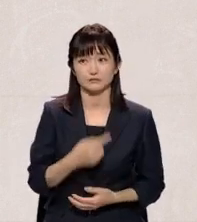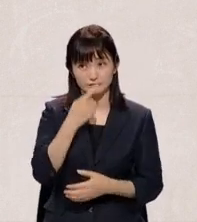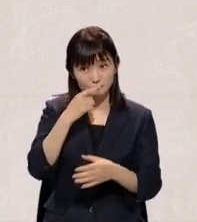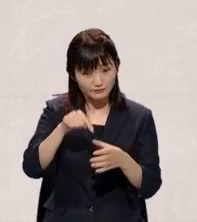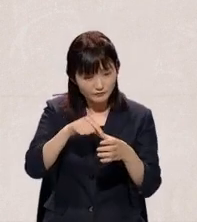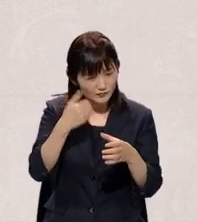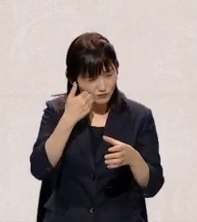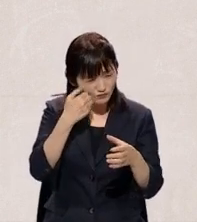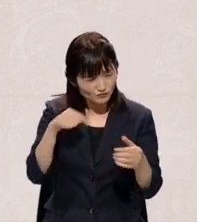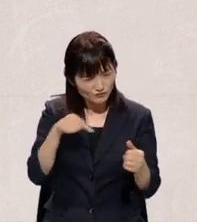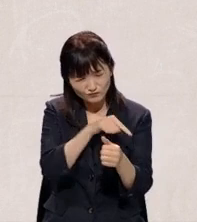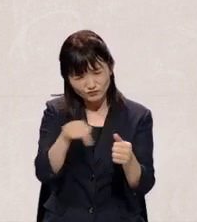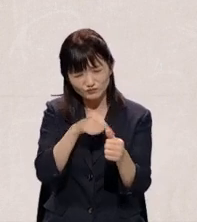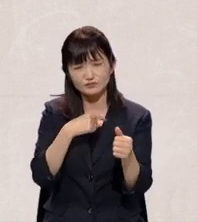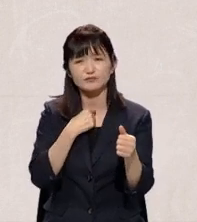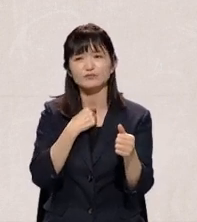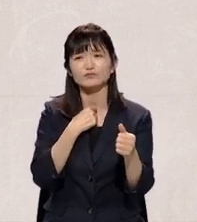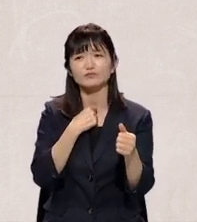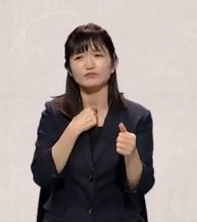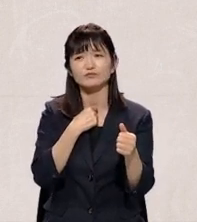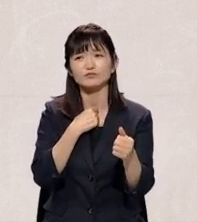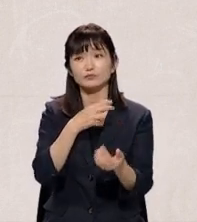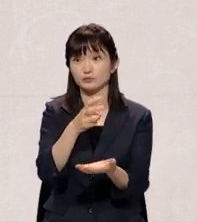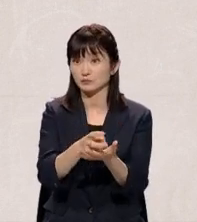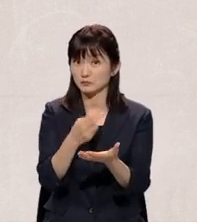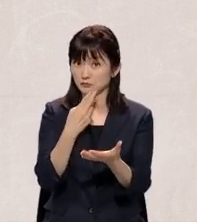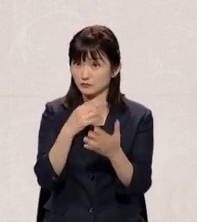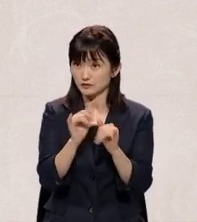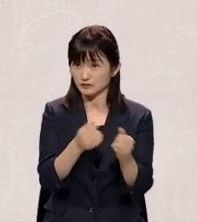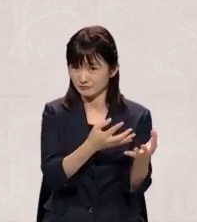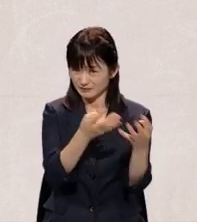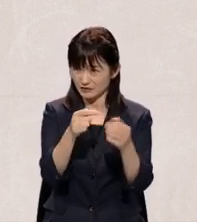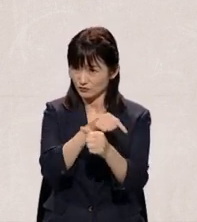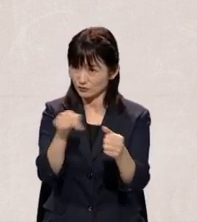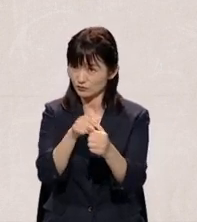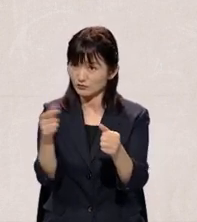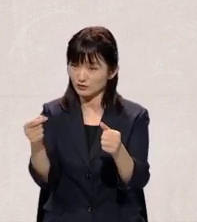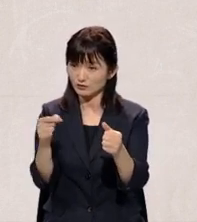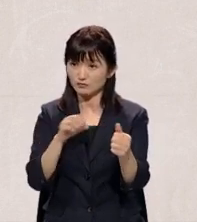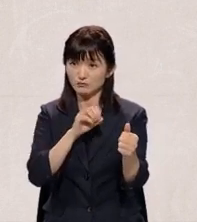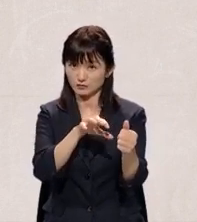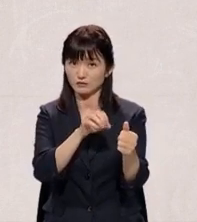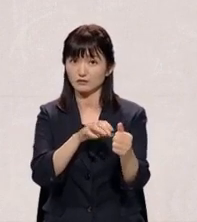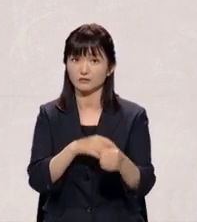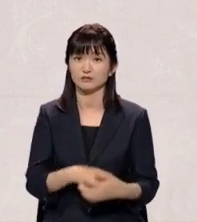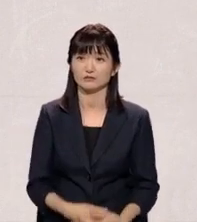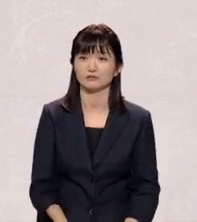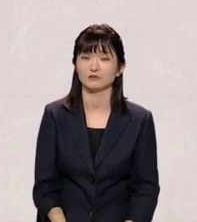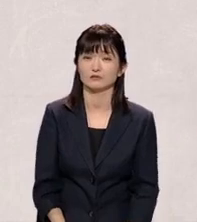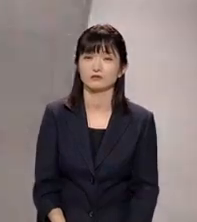커피 마시면서 누구 죽여버리고 싶다고 법 없었으면 사람 많이 죽였을 것 같다 이런 얘기를